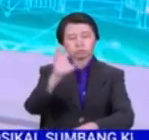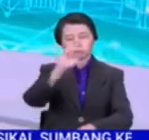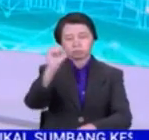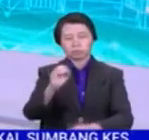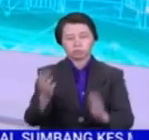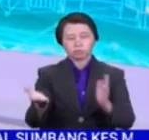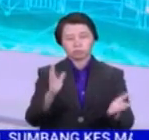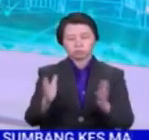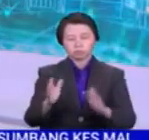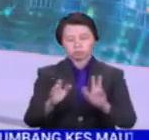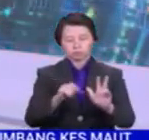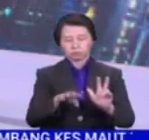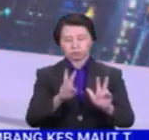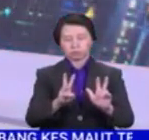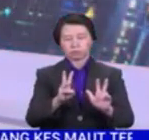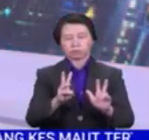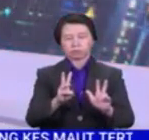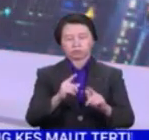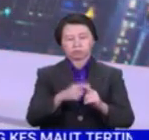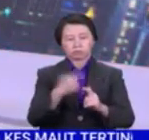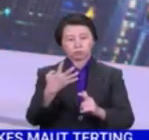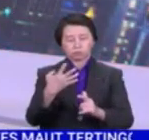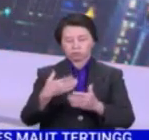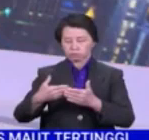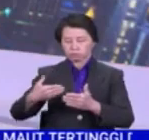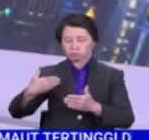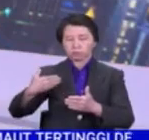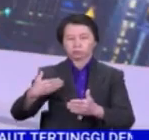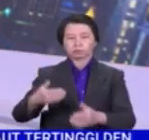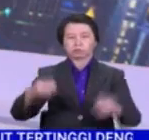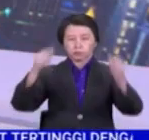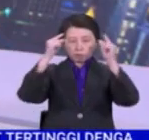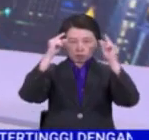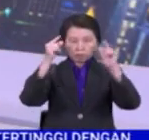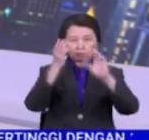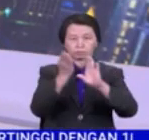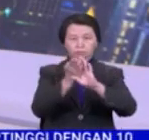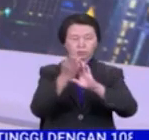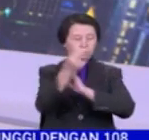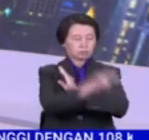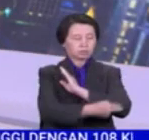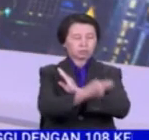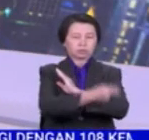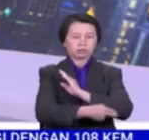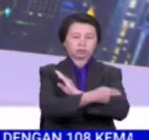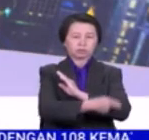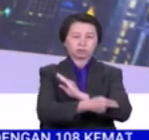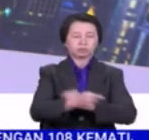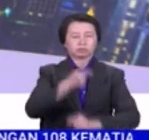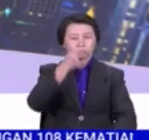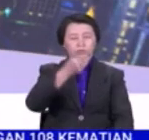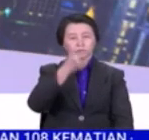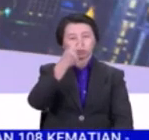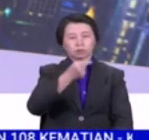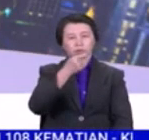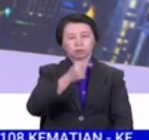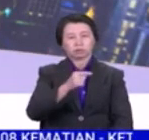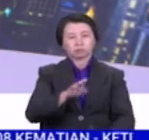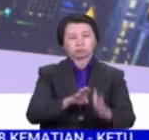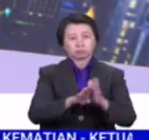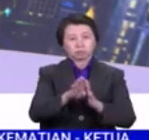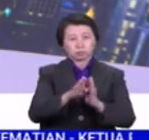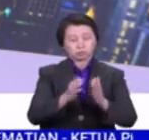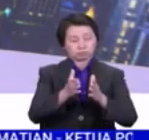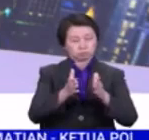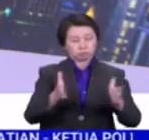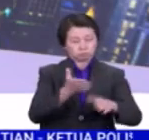berbanding 3.6% pada suku sebelumnya. Gabenor Bank Negara Tan Sri Nur Samsiah Mohd Yunus berkata prestasi itu